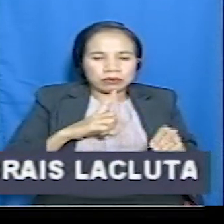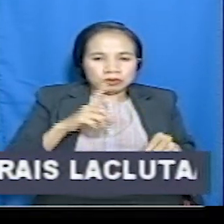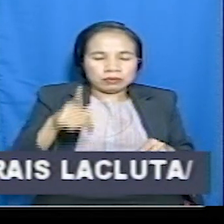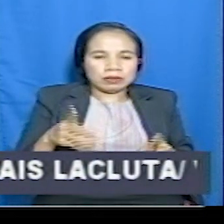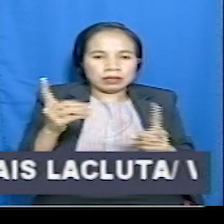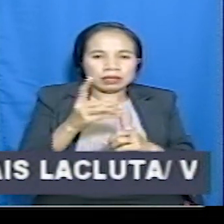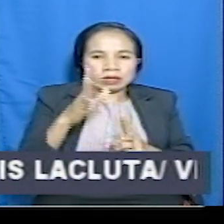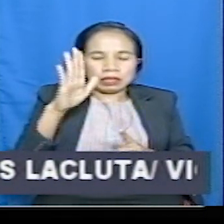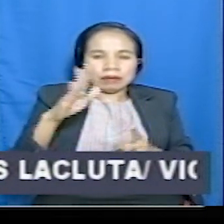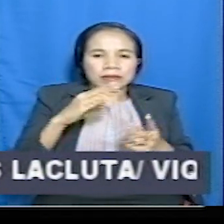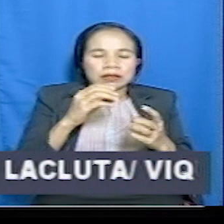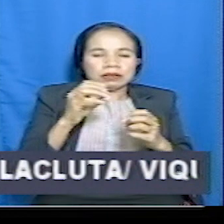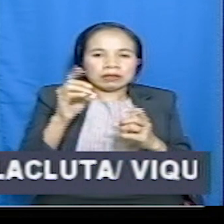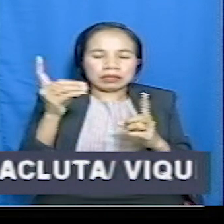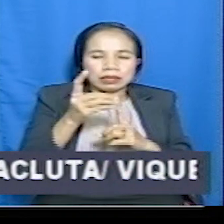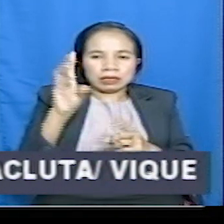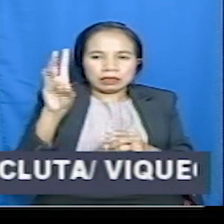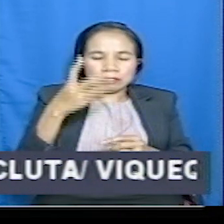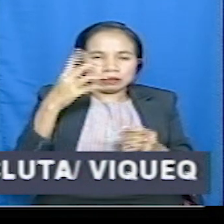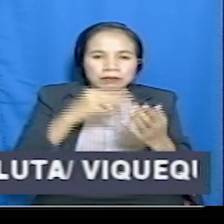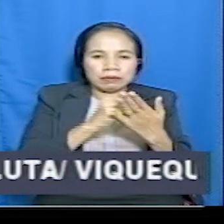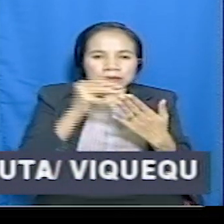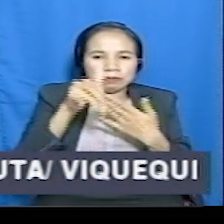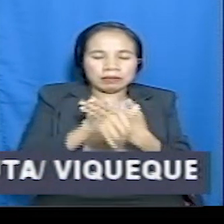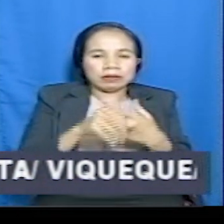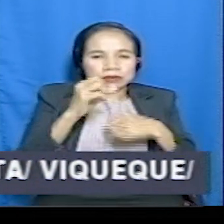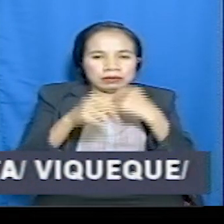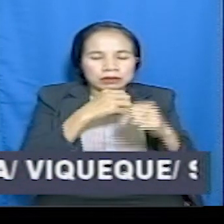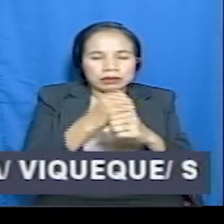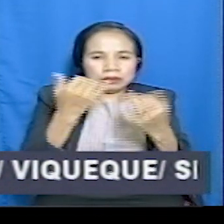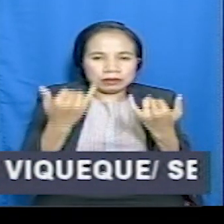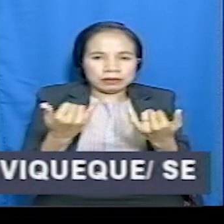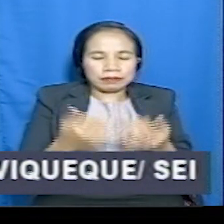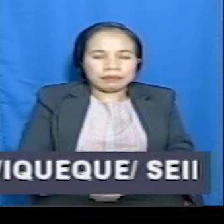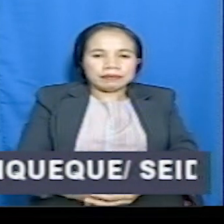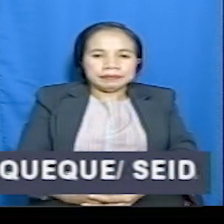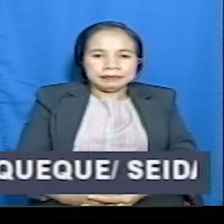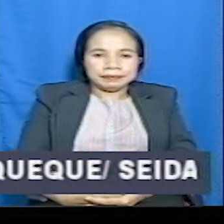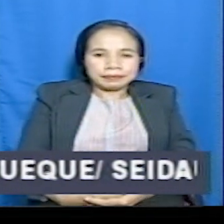loron lima to loron sanu resinen fulan mayu tina ne husi Lautem jilo se jasa tereportazen ba RTTL.